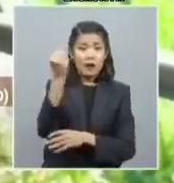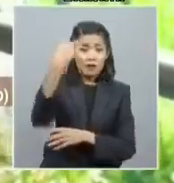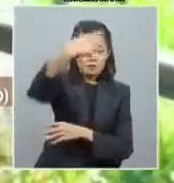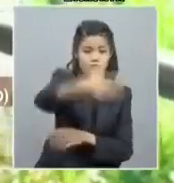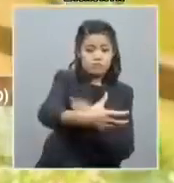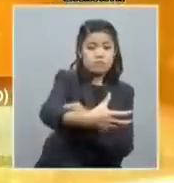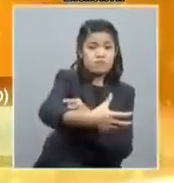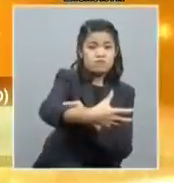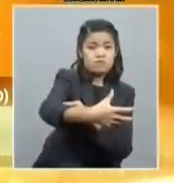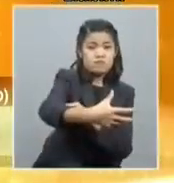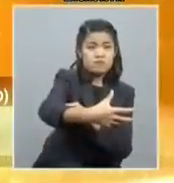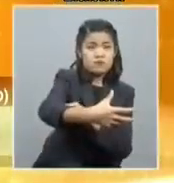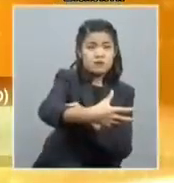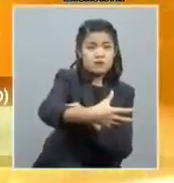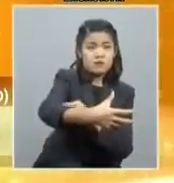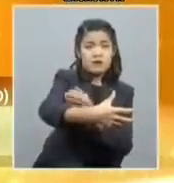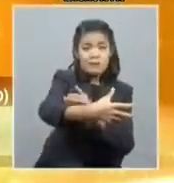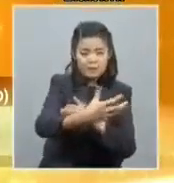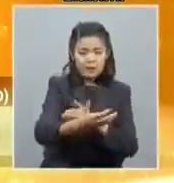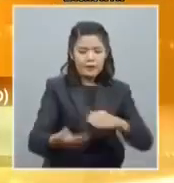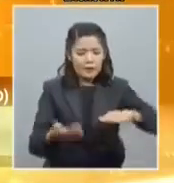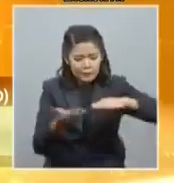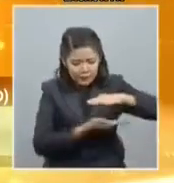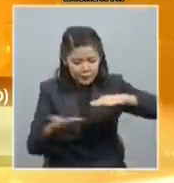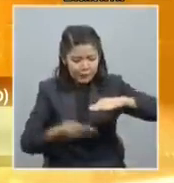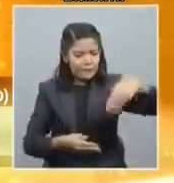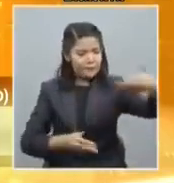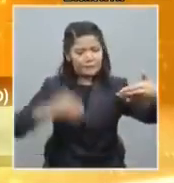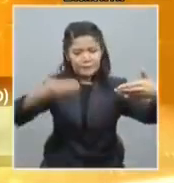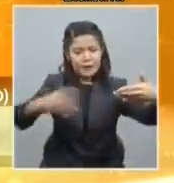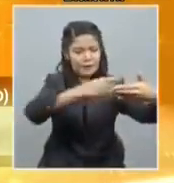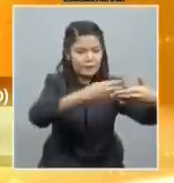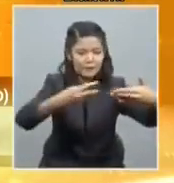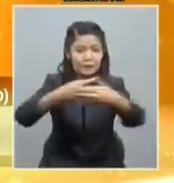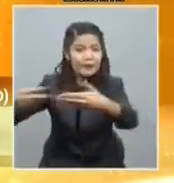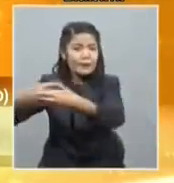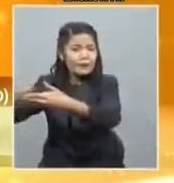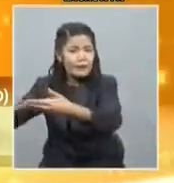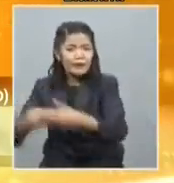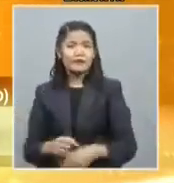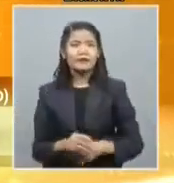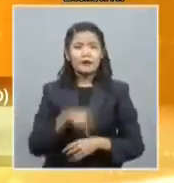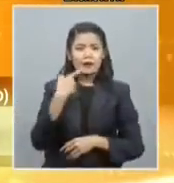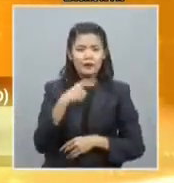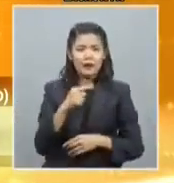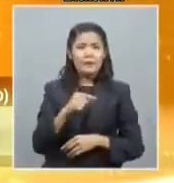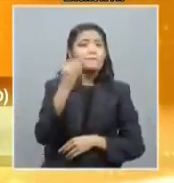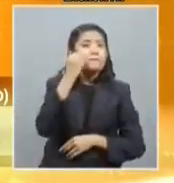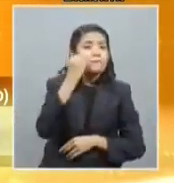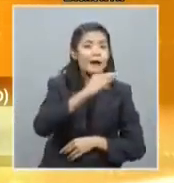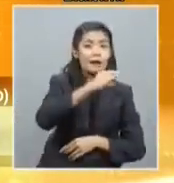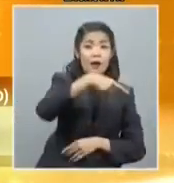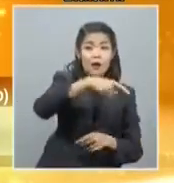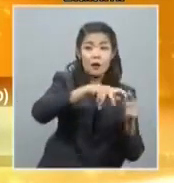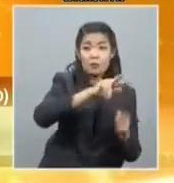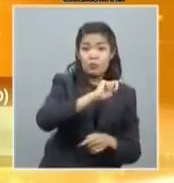ายสองสามป้ายที่ใครผ่านไปผ่านมาก็จะเห็นนะครับพอเข้าบ้านปกลึกบ้างบางกอยก็จะเห็น